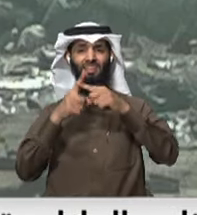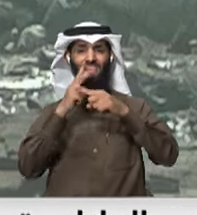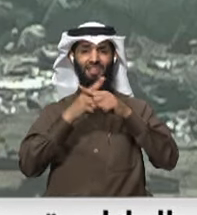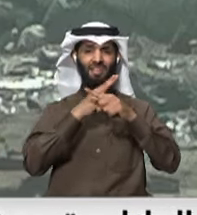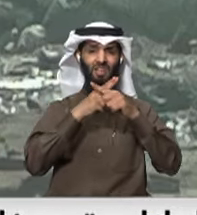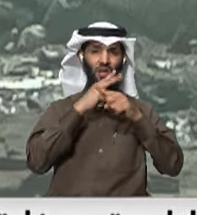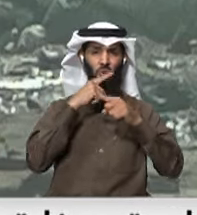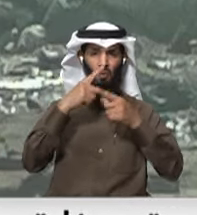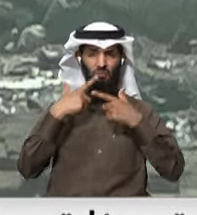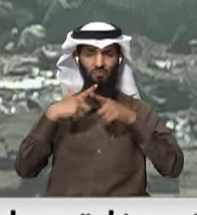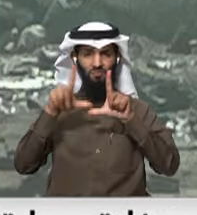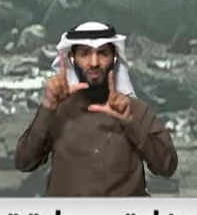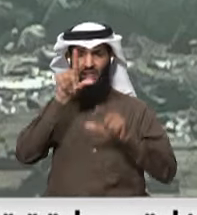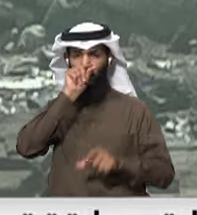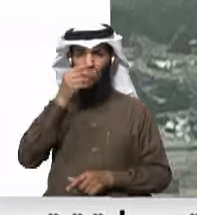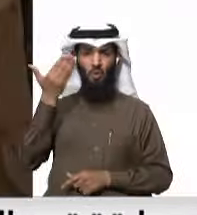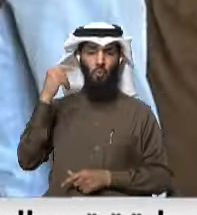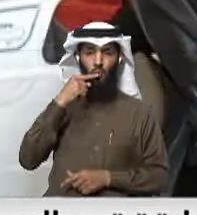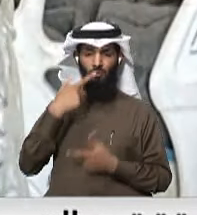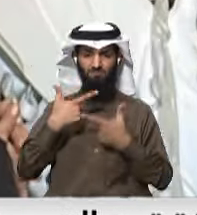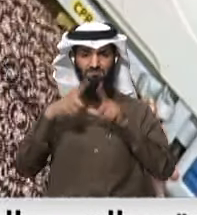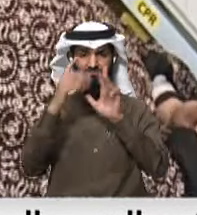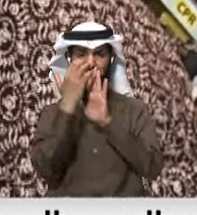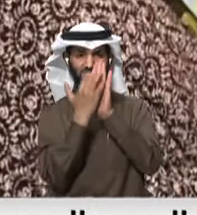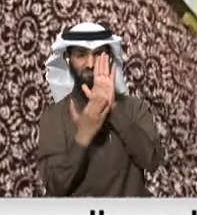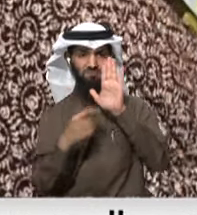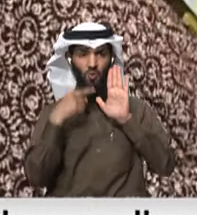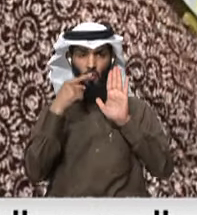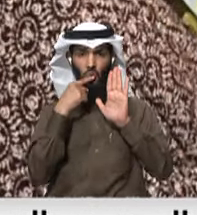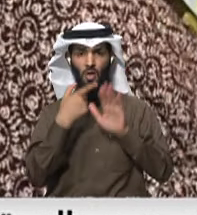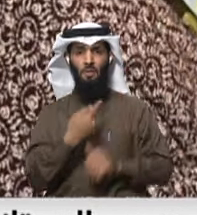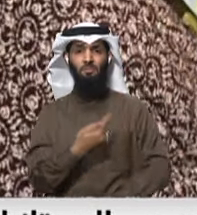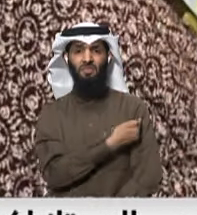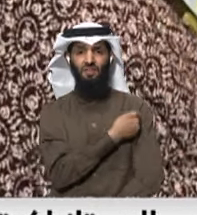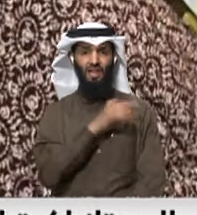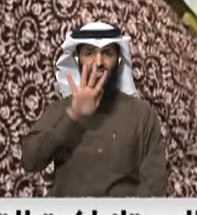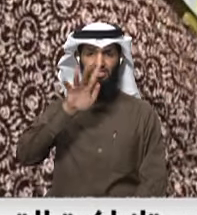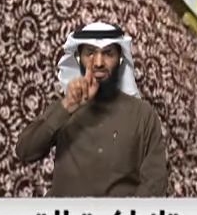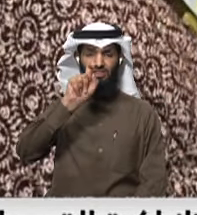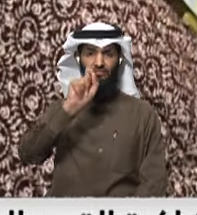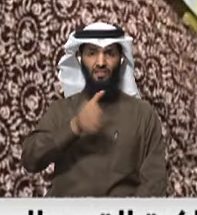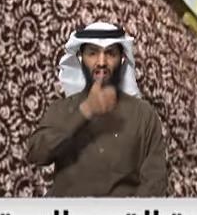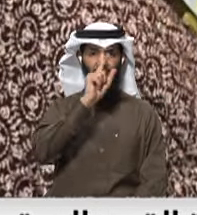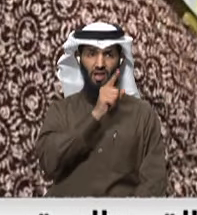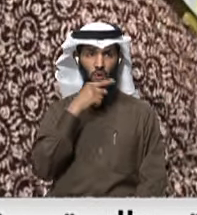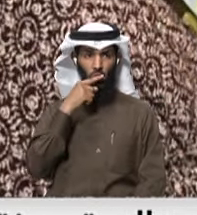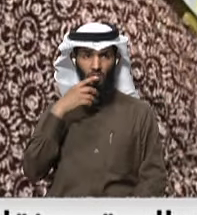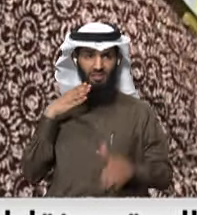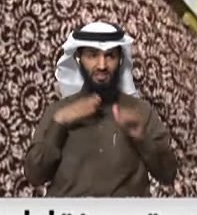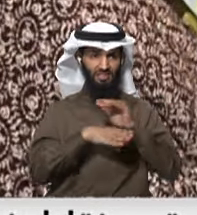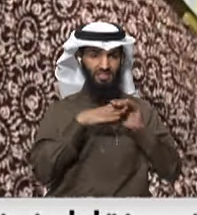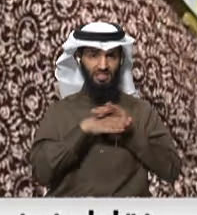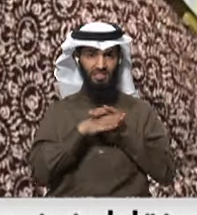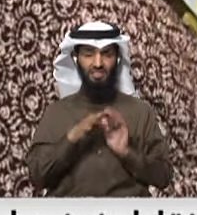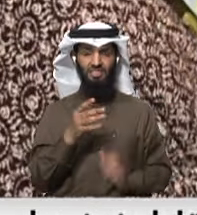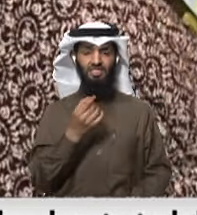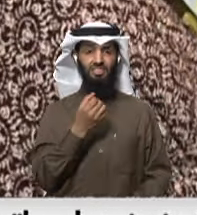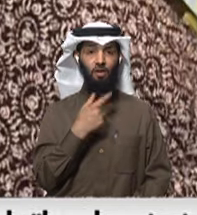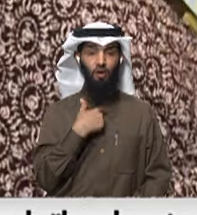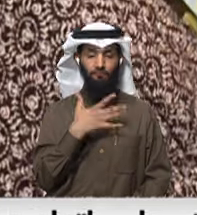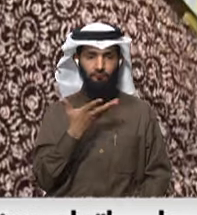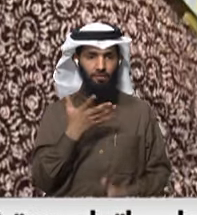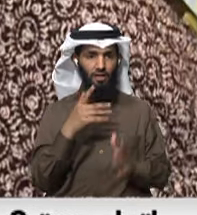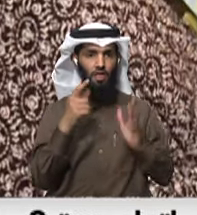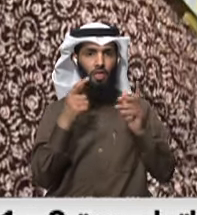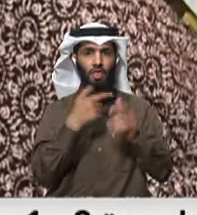وشركائها تمكنوا من الوصول الى مستشفى الشفاء شمال غزه لايصال 19000 لتر من الوقود